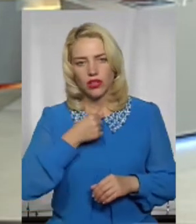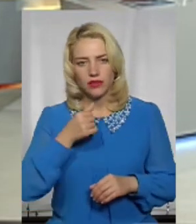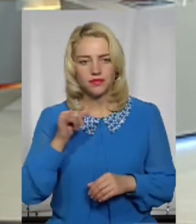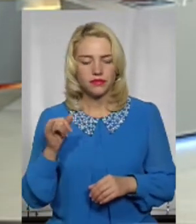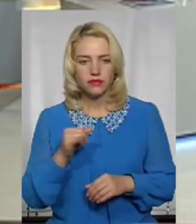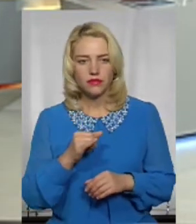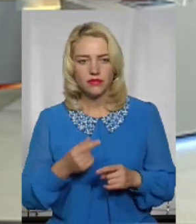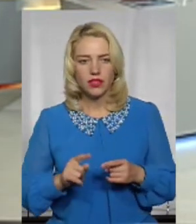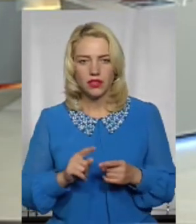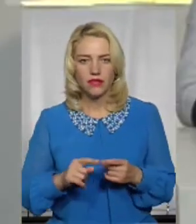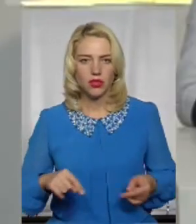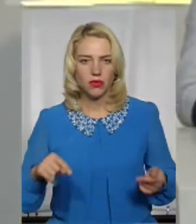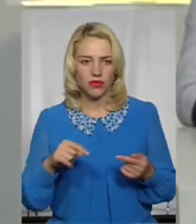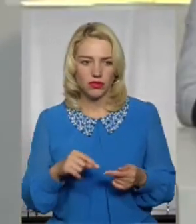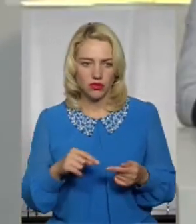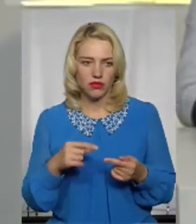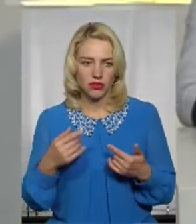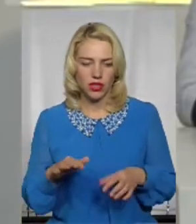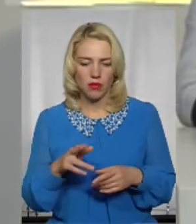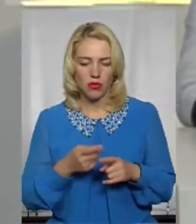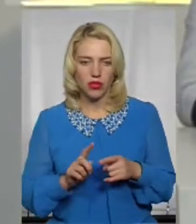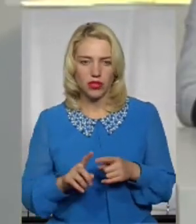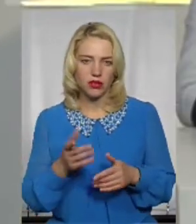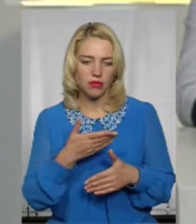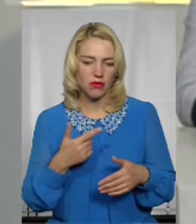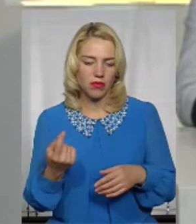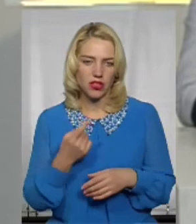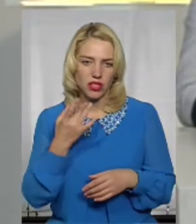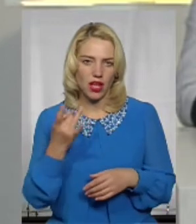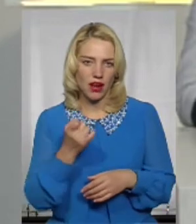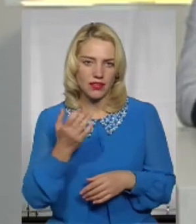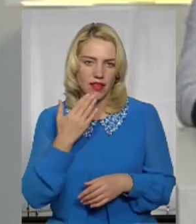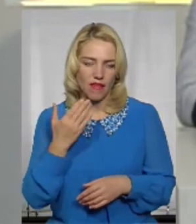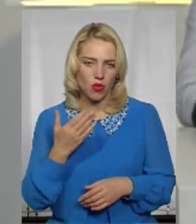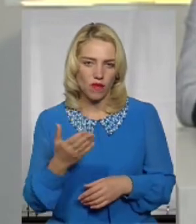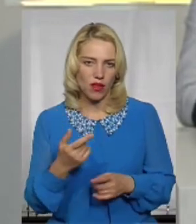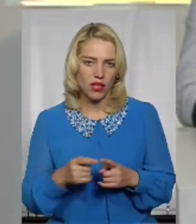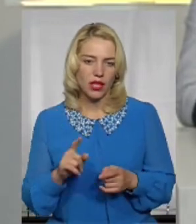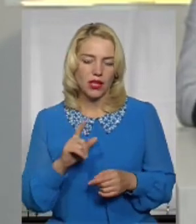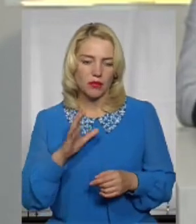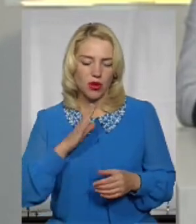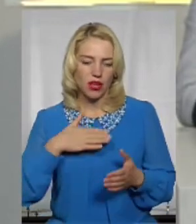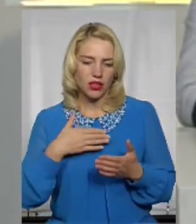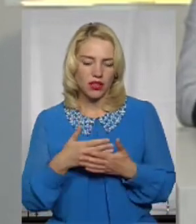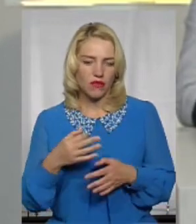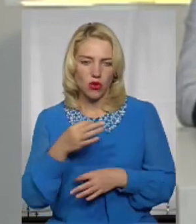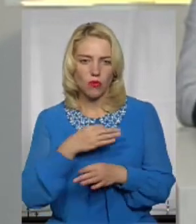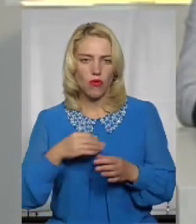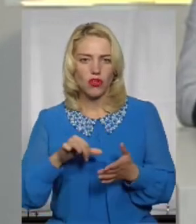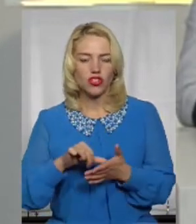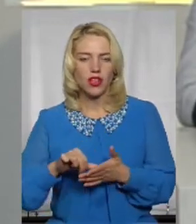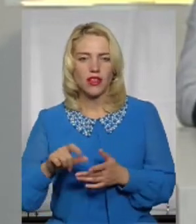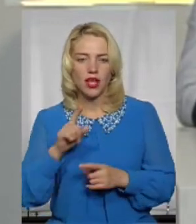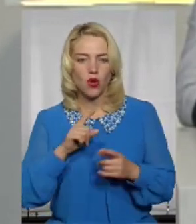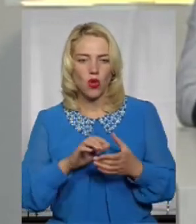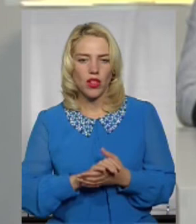І, відповідно, вже по ній ми і перший раз звітували. Активне було обговорення членами колегії,